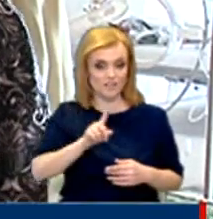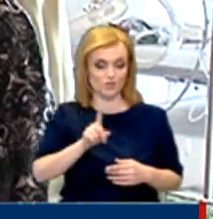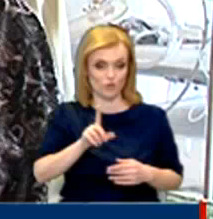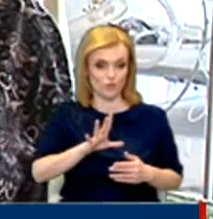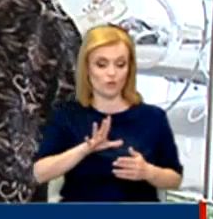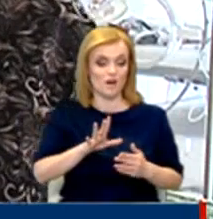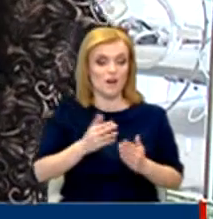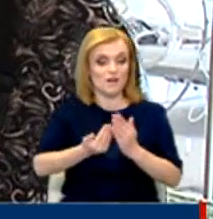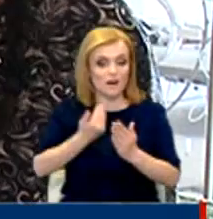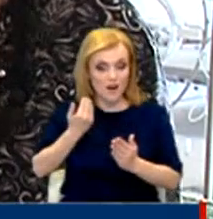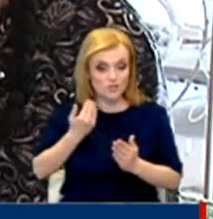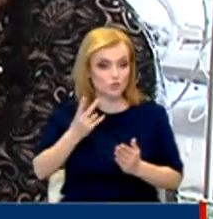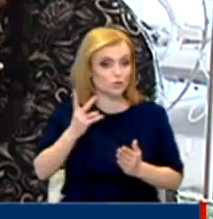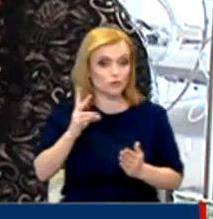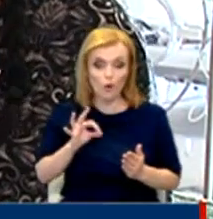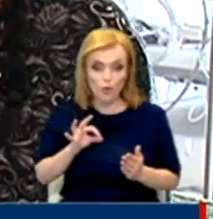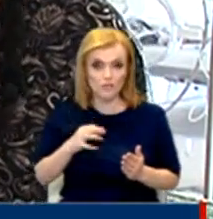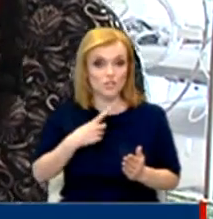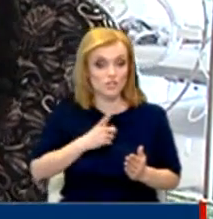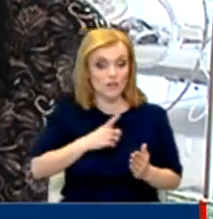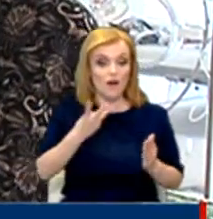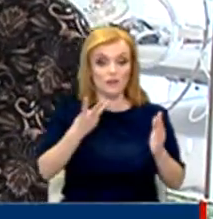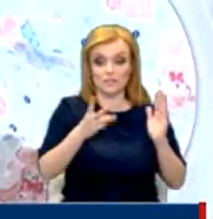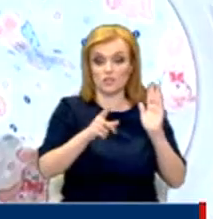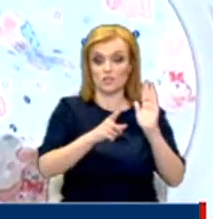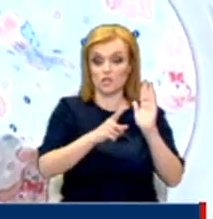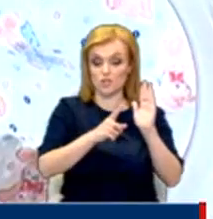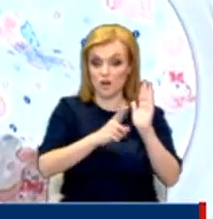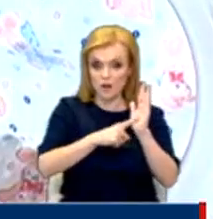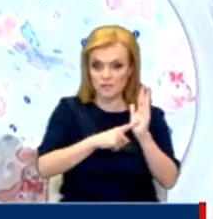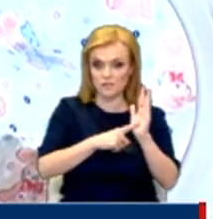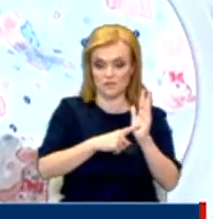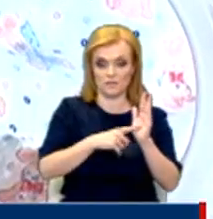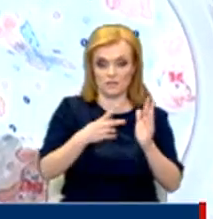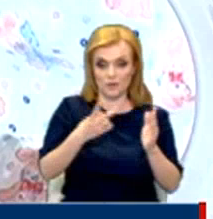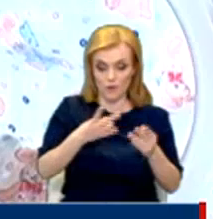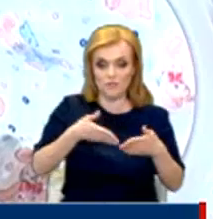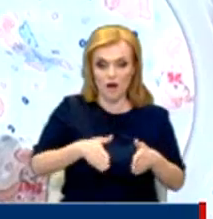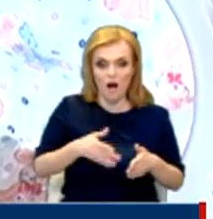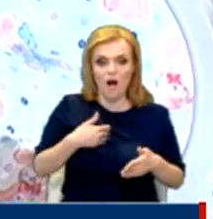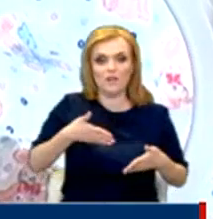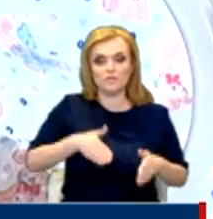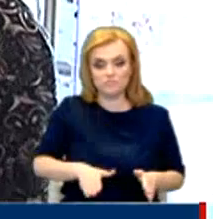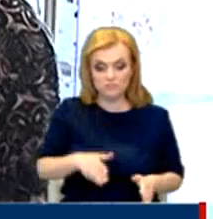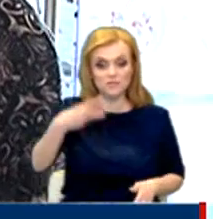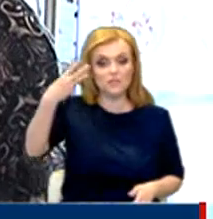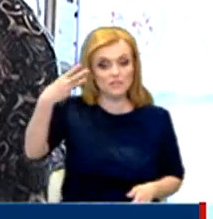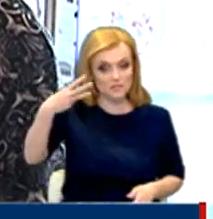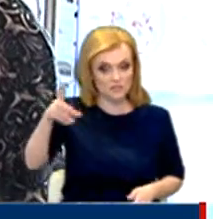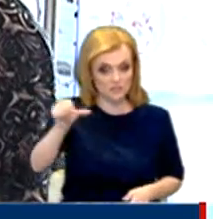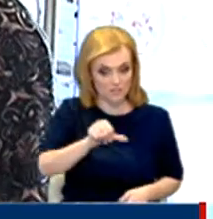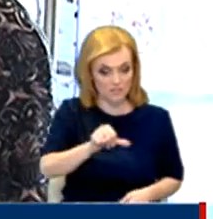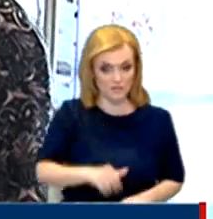dat. Am așteptat la 36 de săptămâni, dar nu la 30. Peste o zi i-am